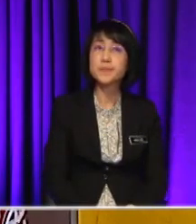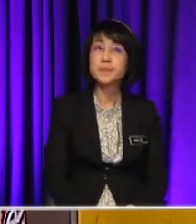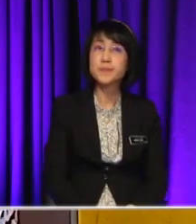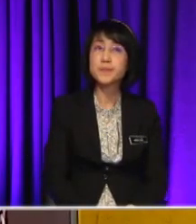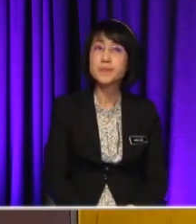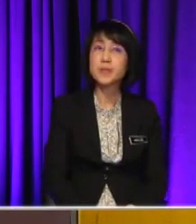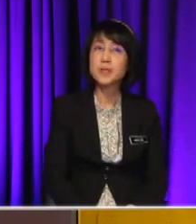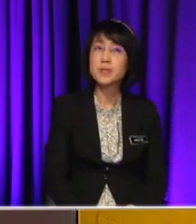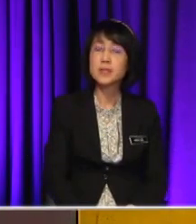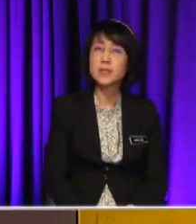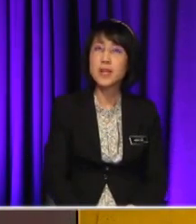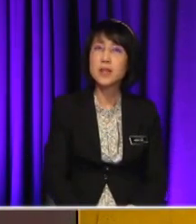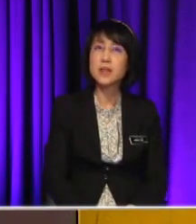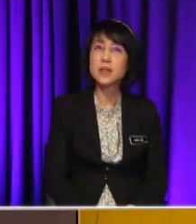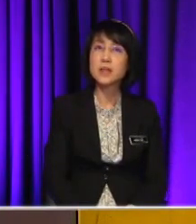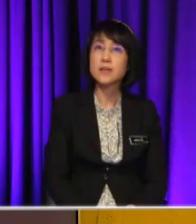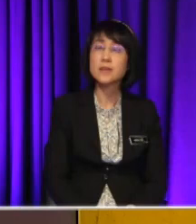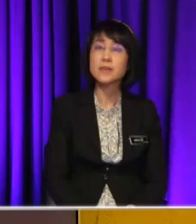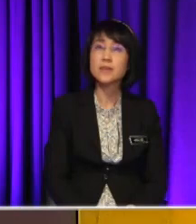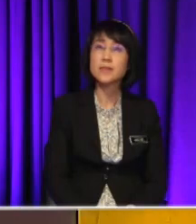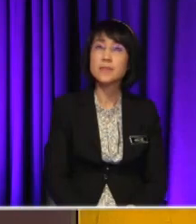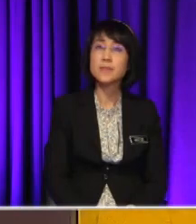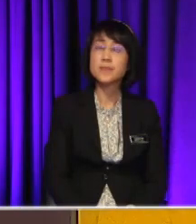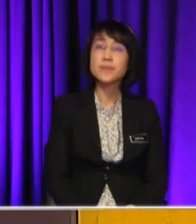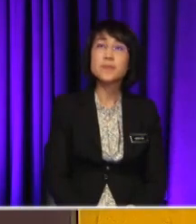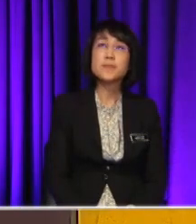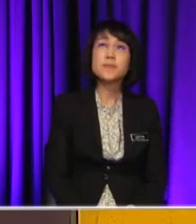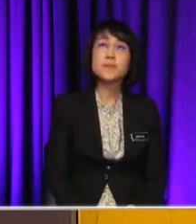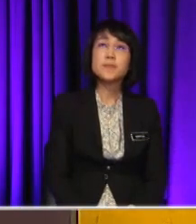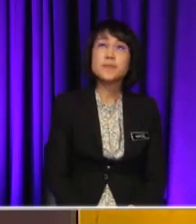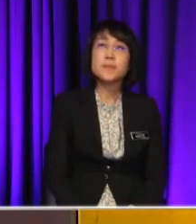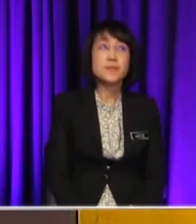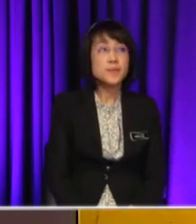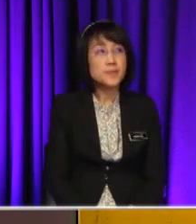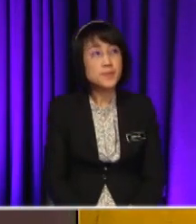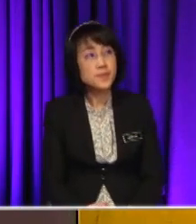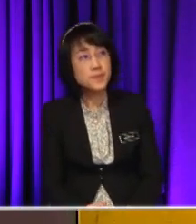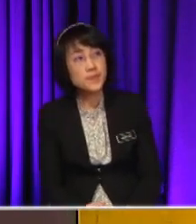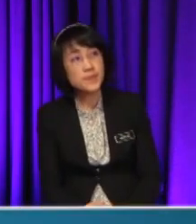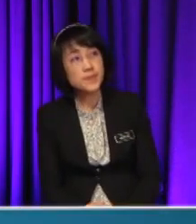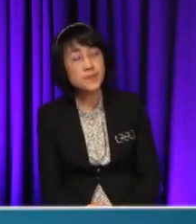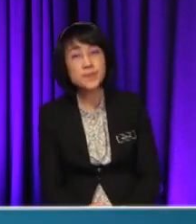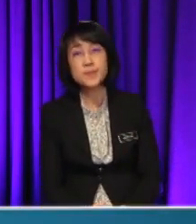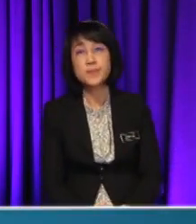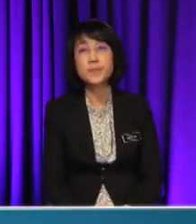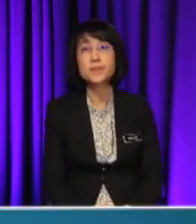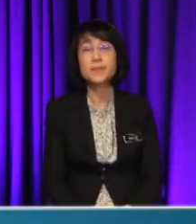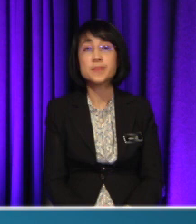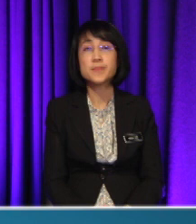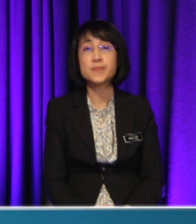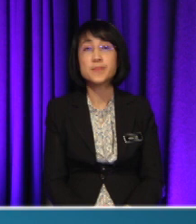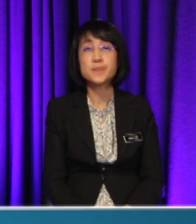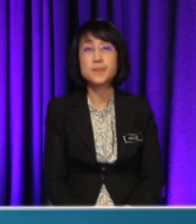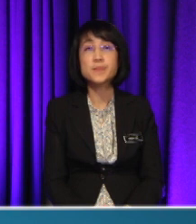dulu ya dan kemudian kita tilang maksudnya inilah yang kita dan itu dia jangan lupa